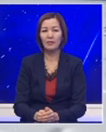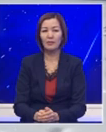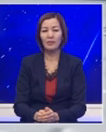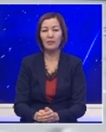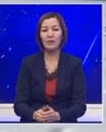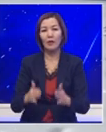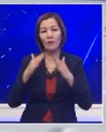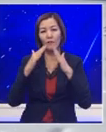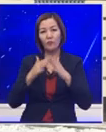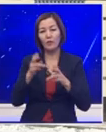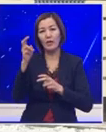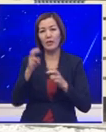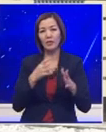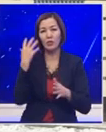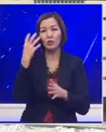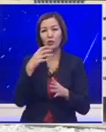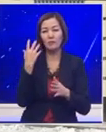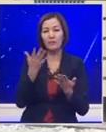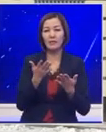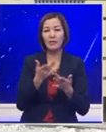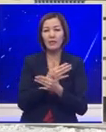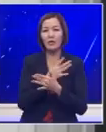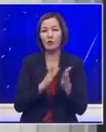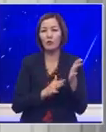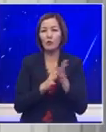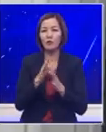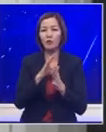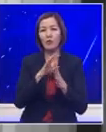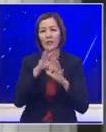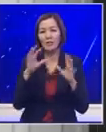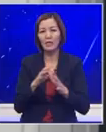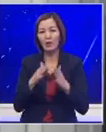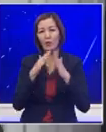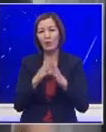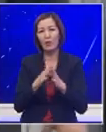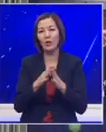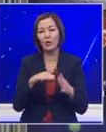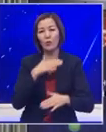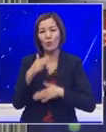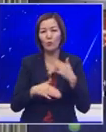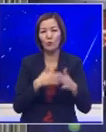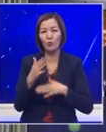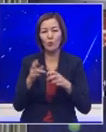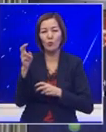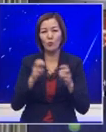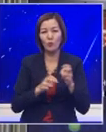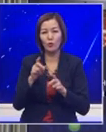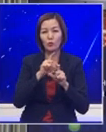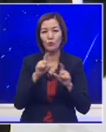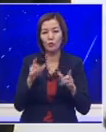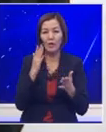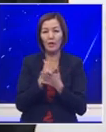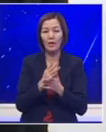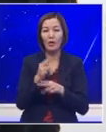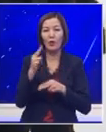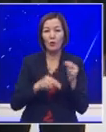Fruit Art компаниясы жемістер мен жидектерді өсіруге, сақтауға және сапасын бұзбай өңдеуге маманданған өндіріс ошағы. Кешеннің